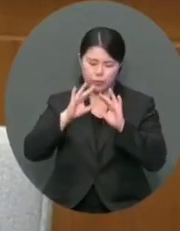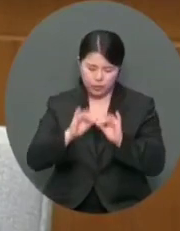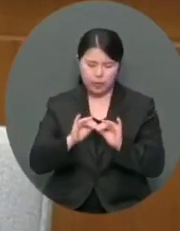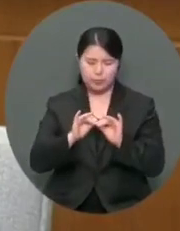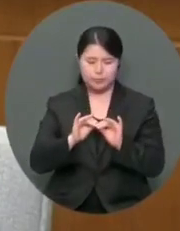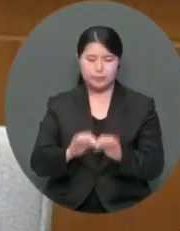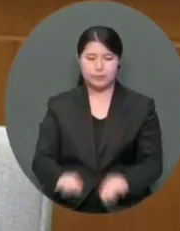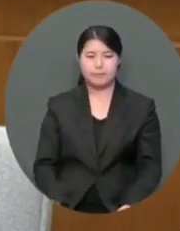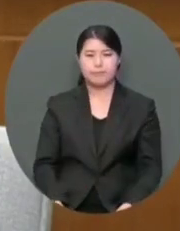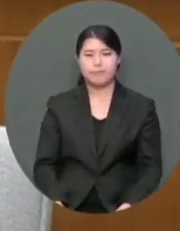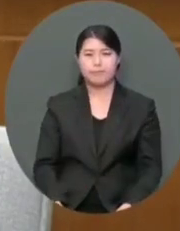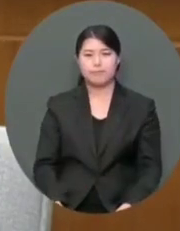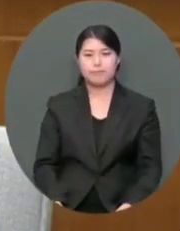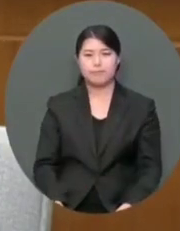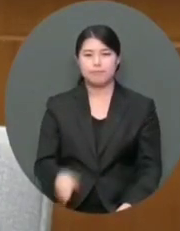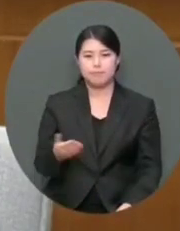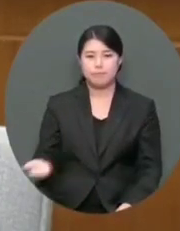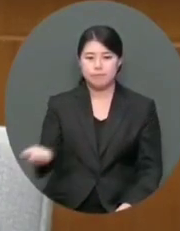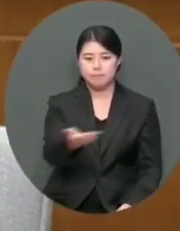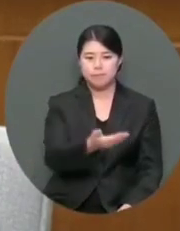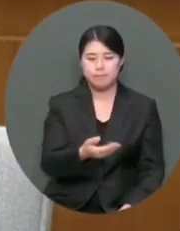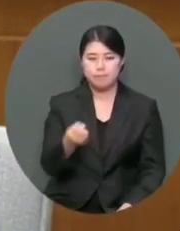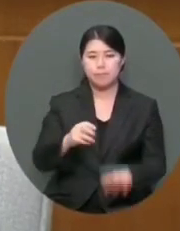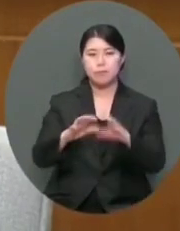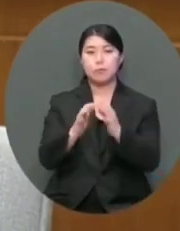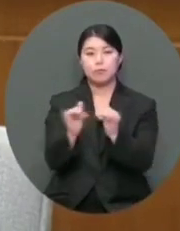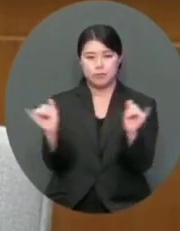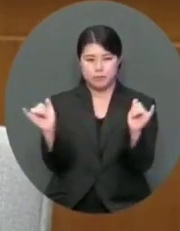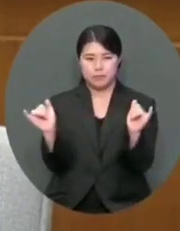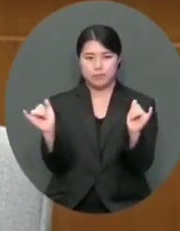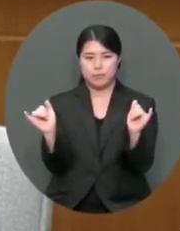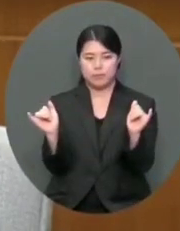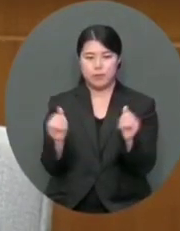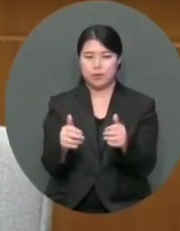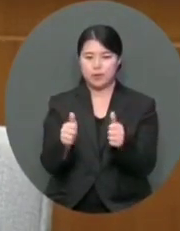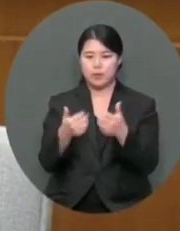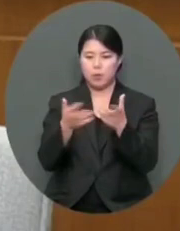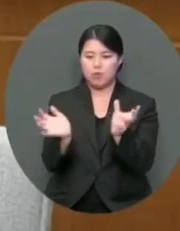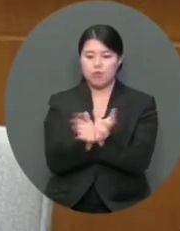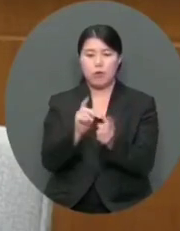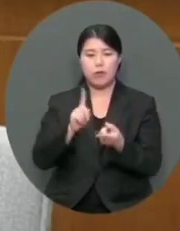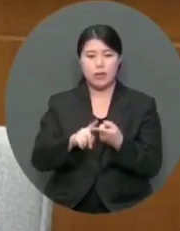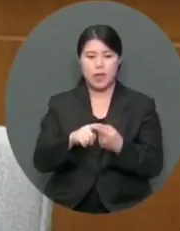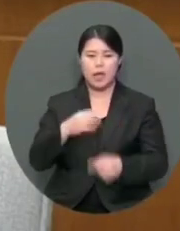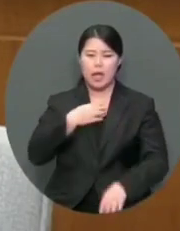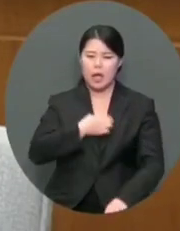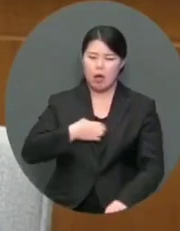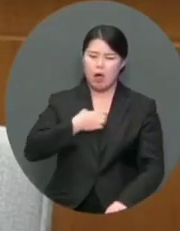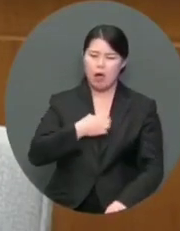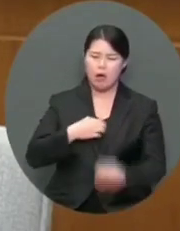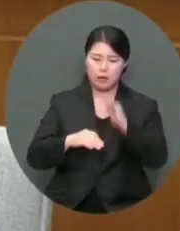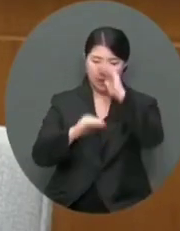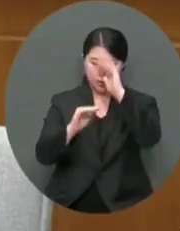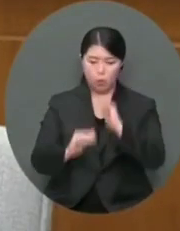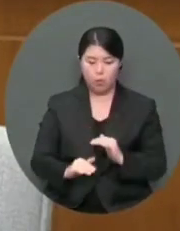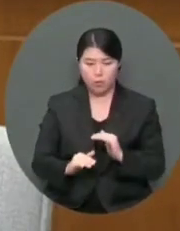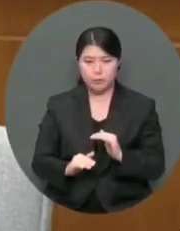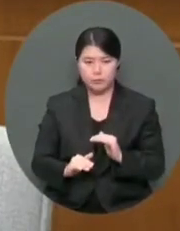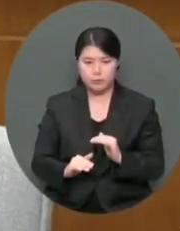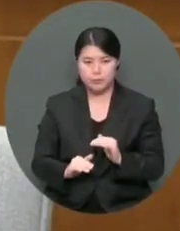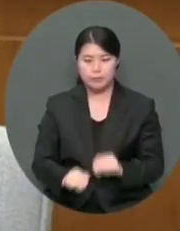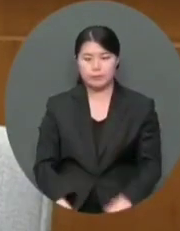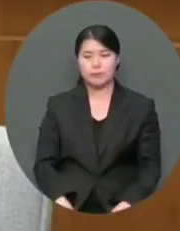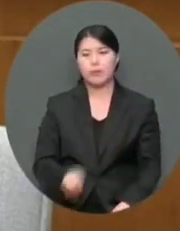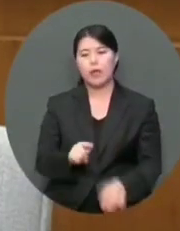내용들이었습니다. 위원님들과 국민들께서 사법부에 대하여 염려하시는 내용들은 사실